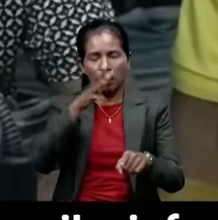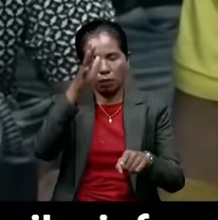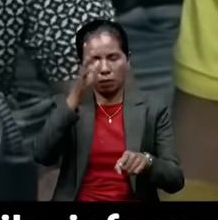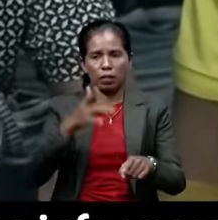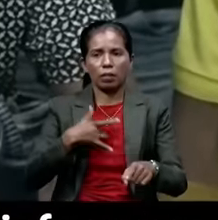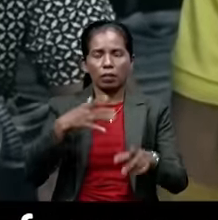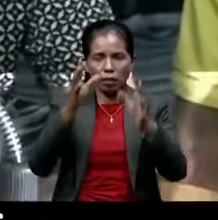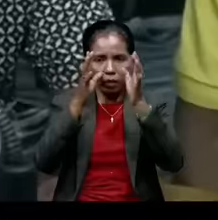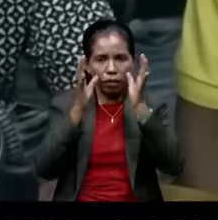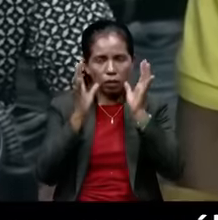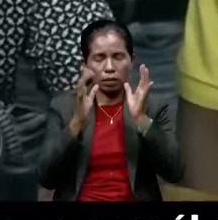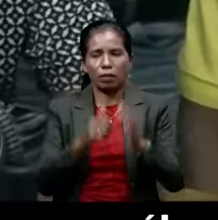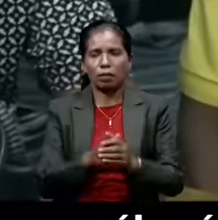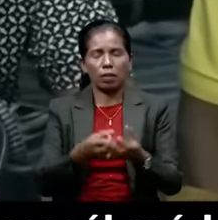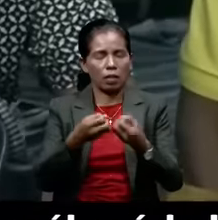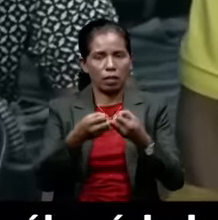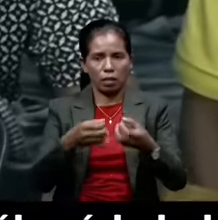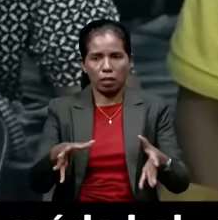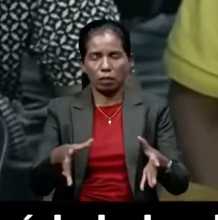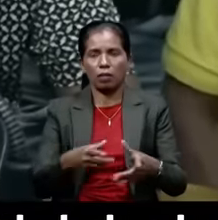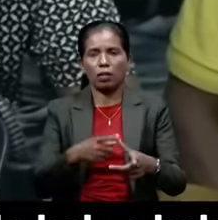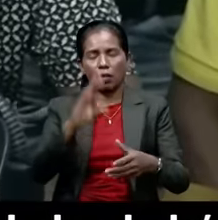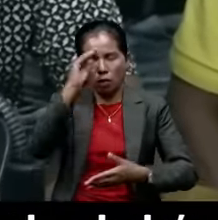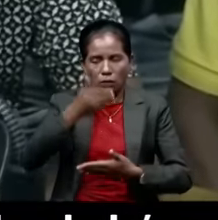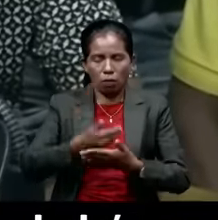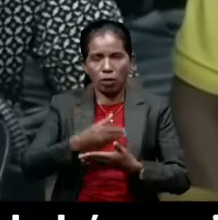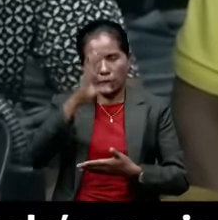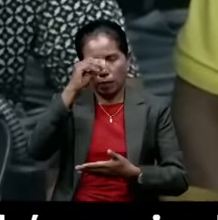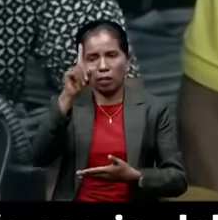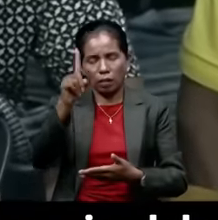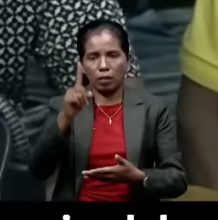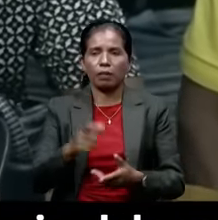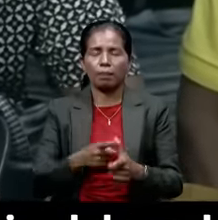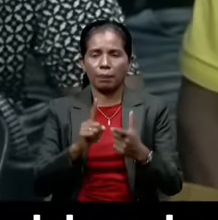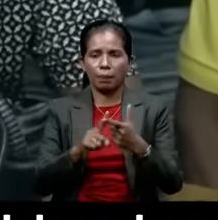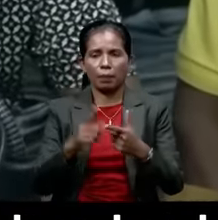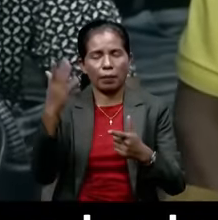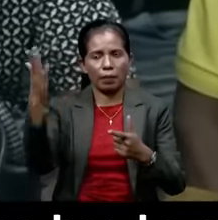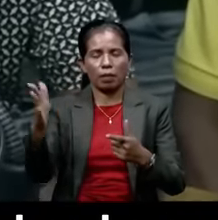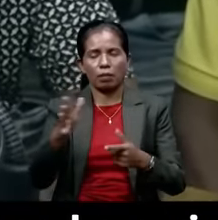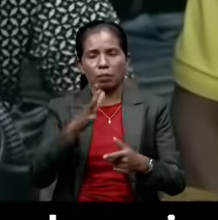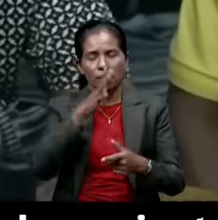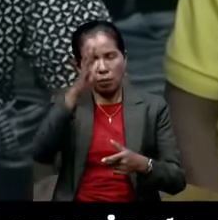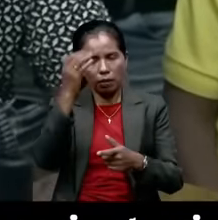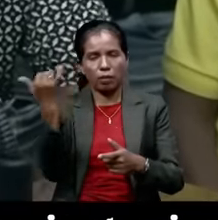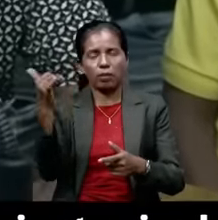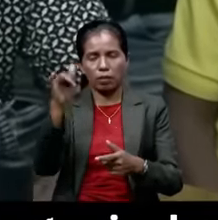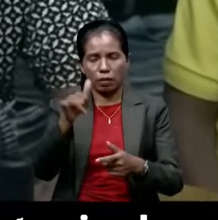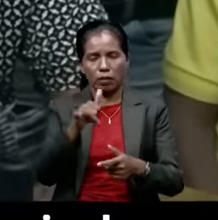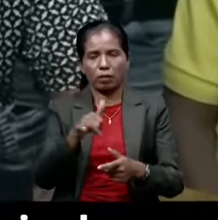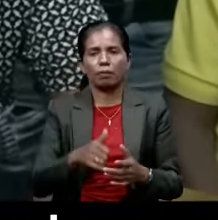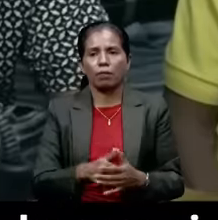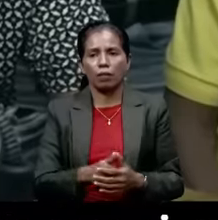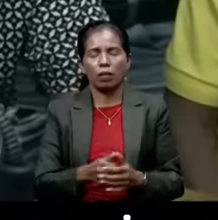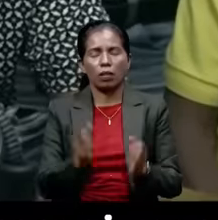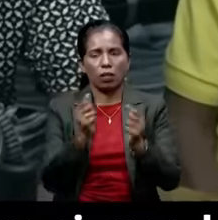tristi, lakon, wan mana ida, iha inan ama sila nelet.